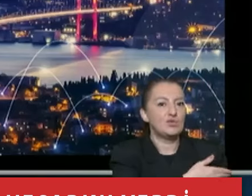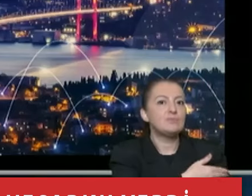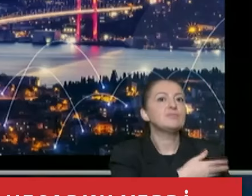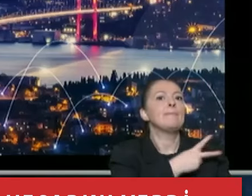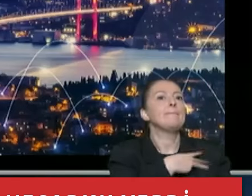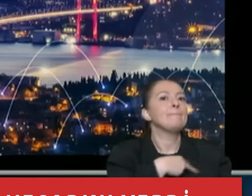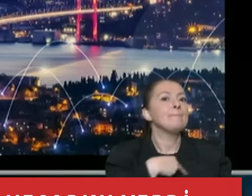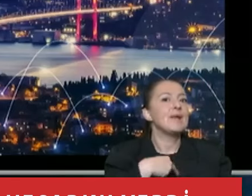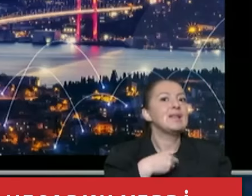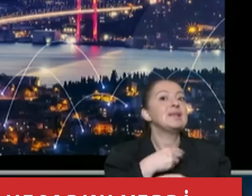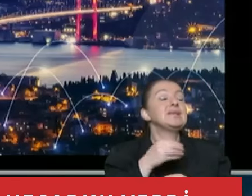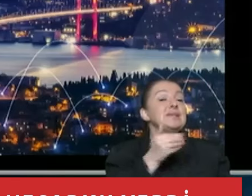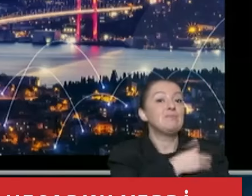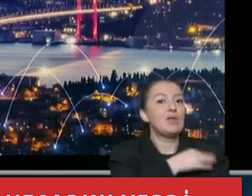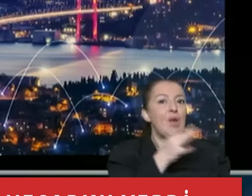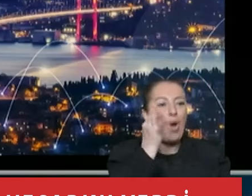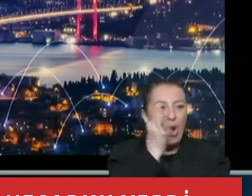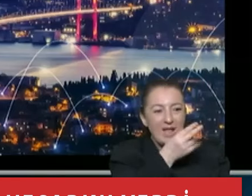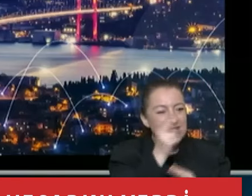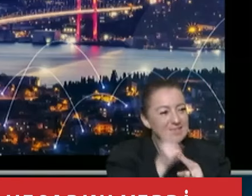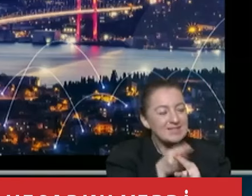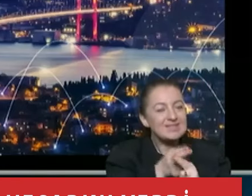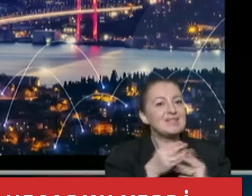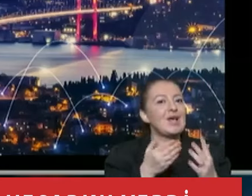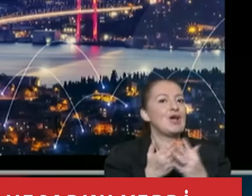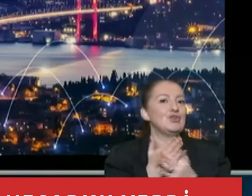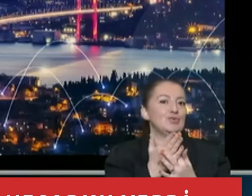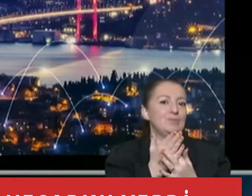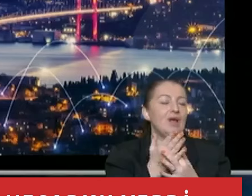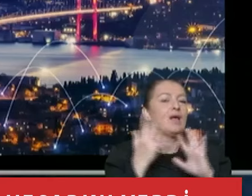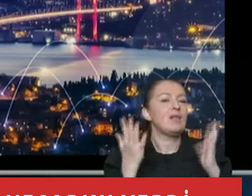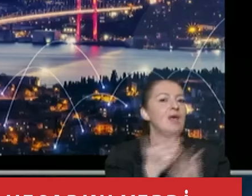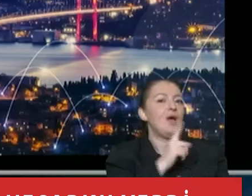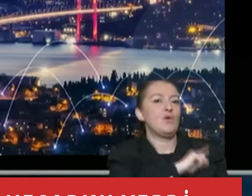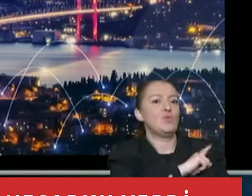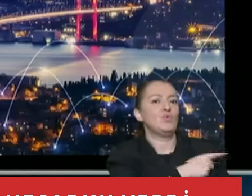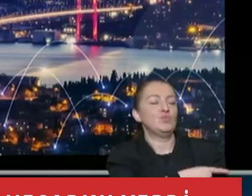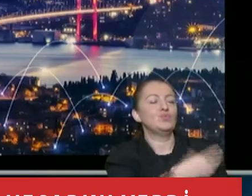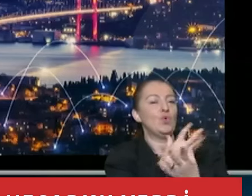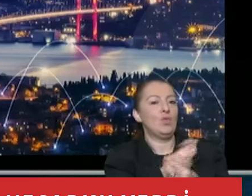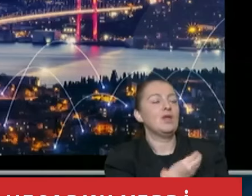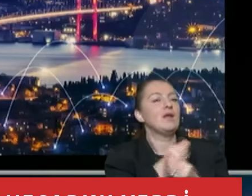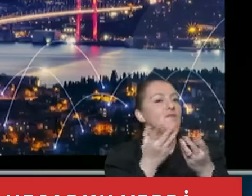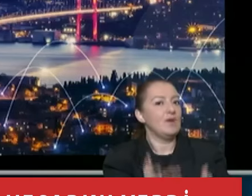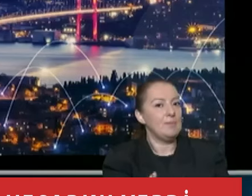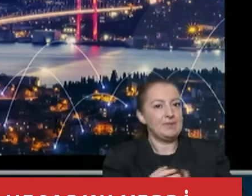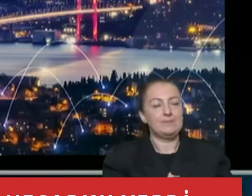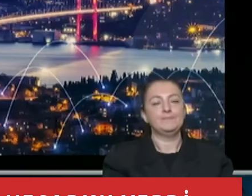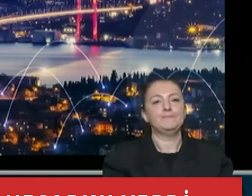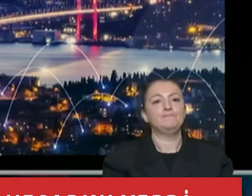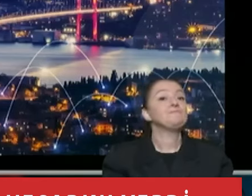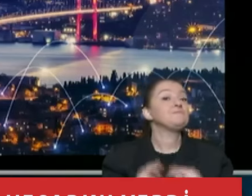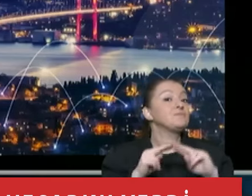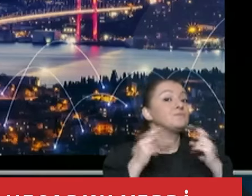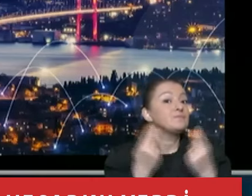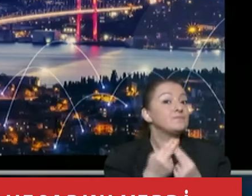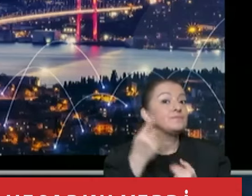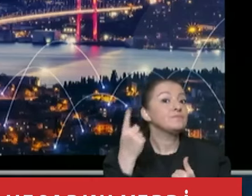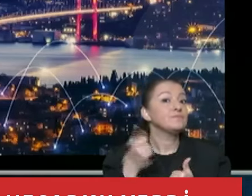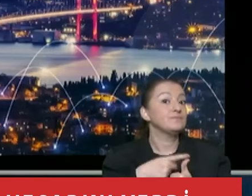belediye hizmetlerine hızlı kolay ve esnek olarak erişmeleri daha güçlü bir şekilde sağlamaktır dünyada ilk